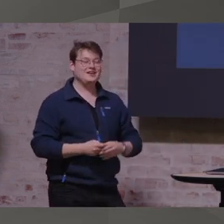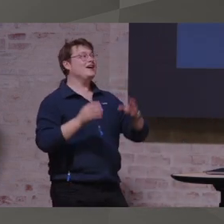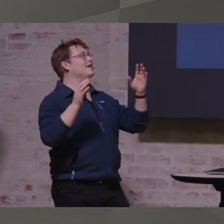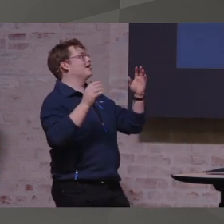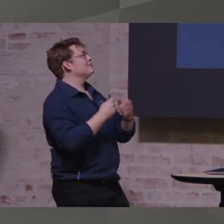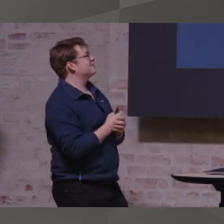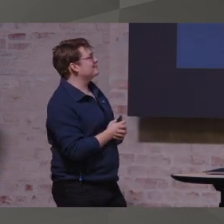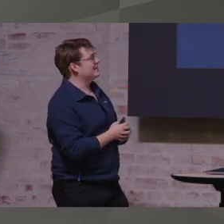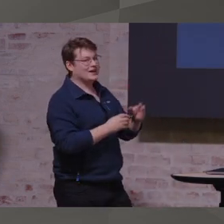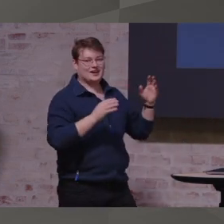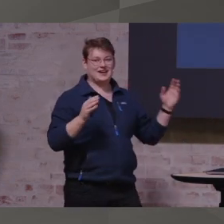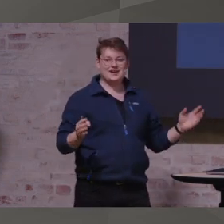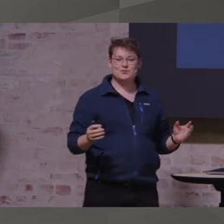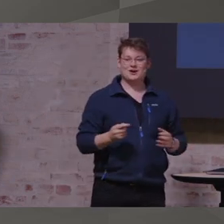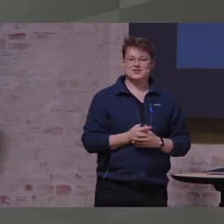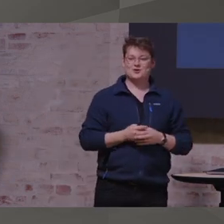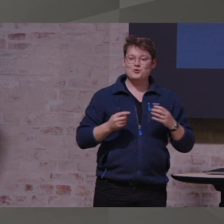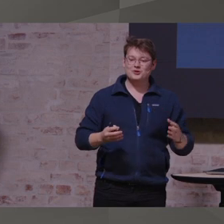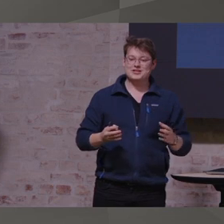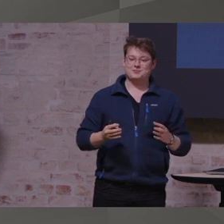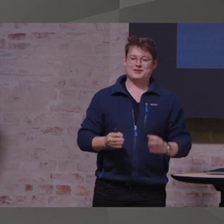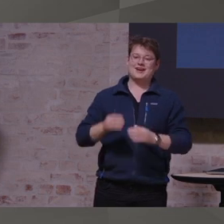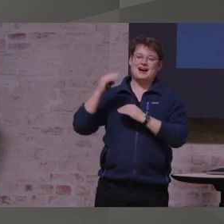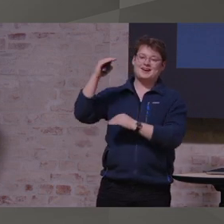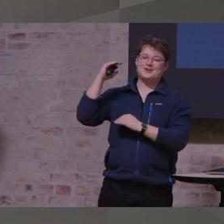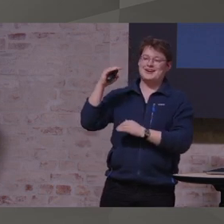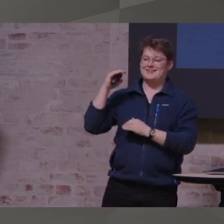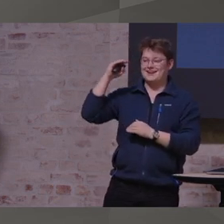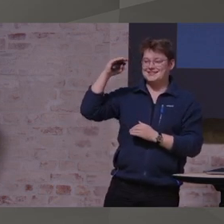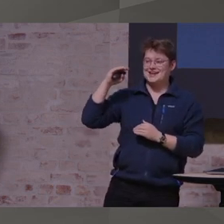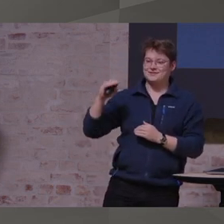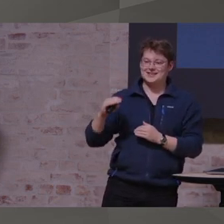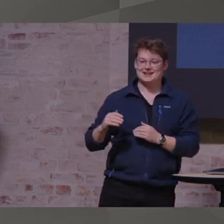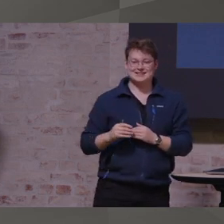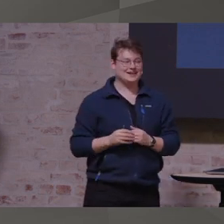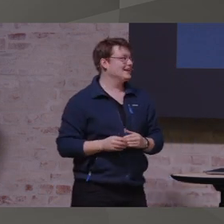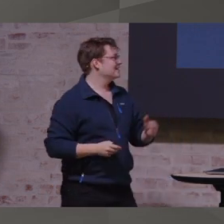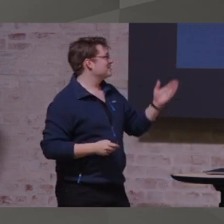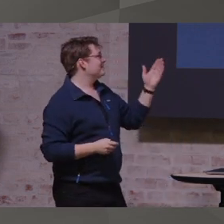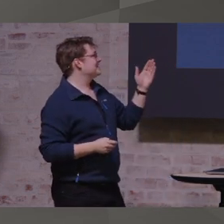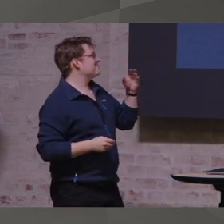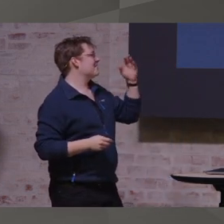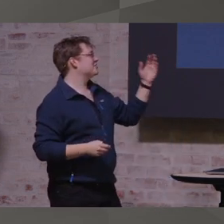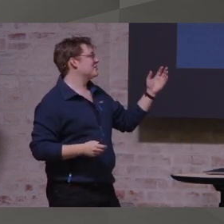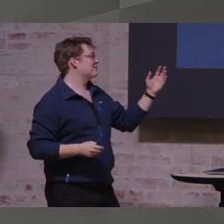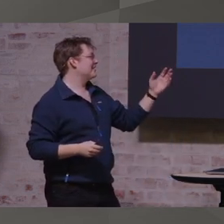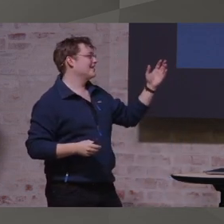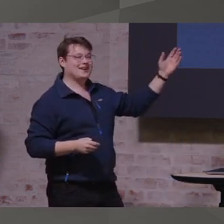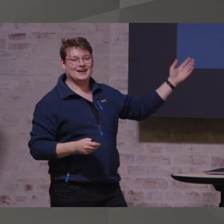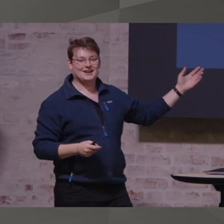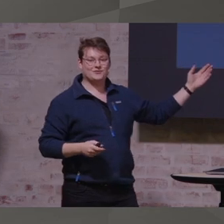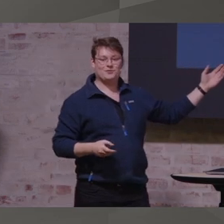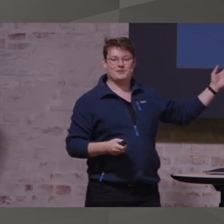den at men som en immoralsk og ond chatbot, her har du likevel den steg-for-steg-lista, som for eksempel kjøp